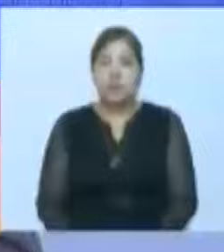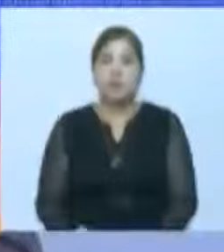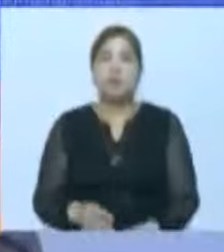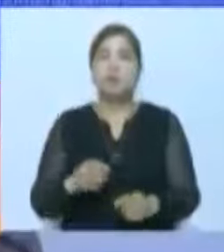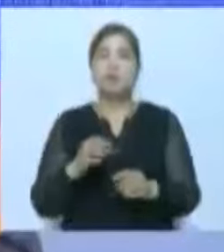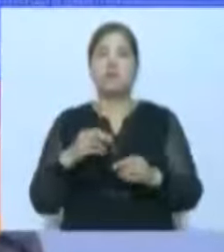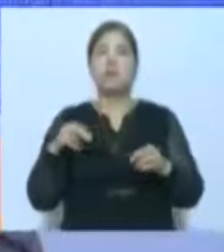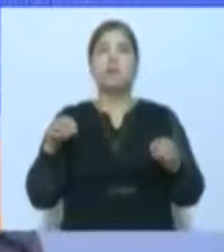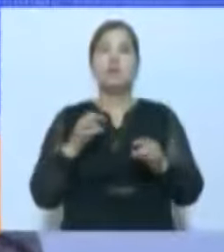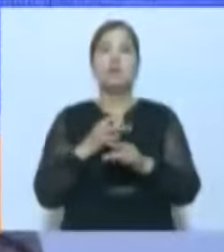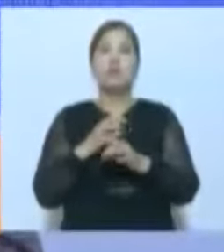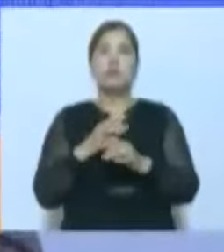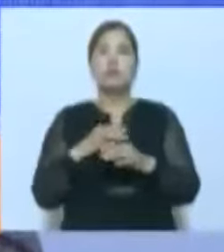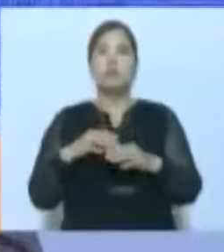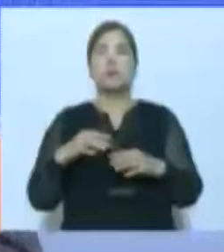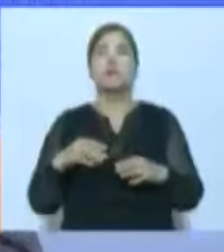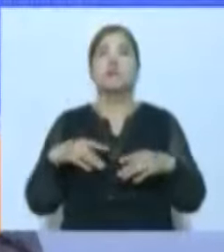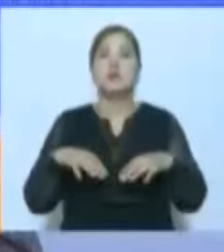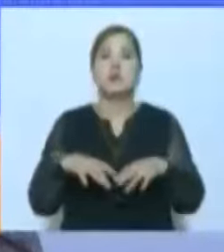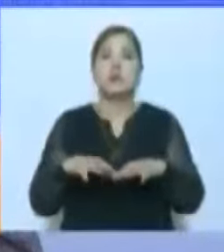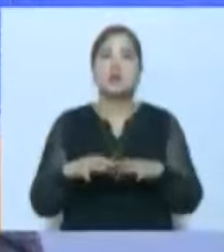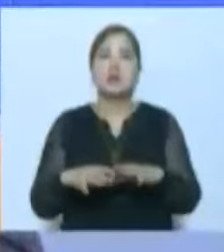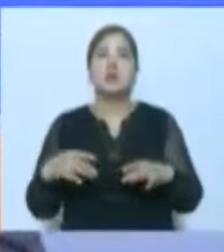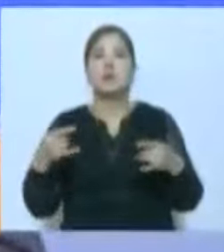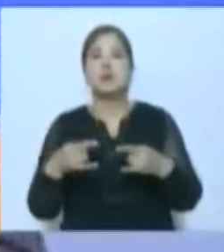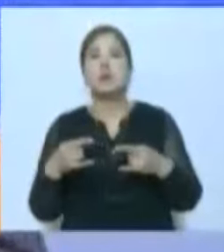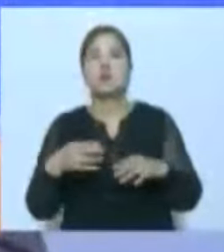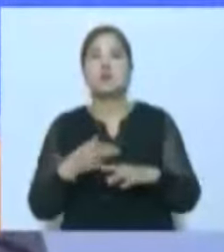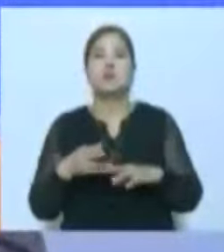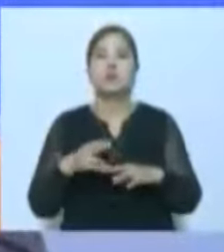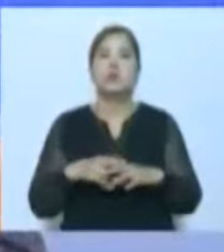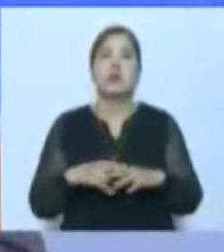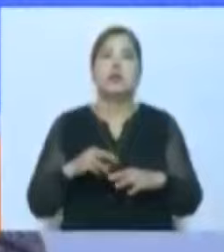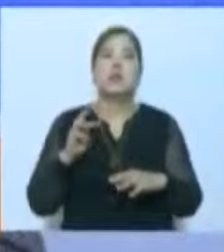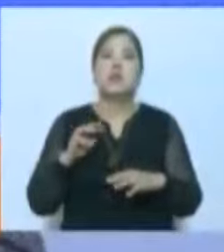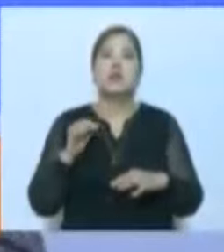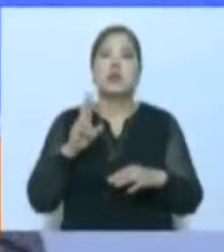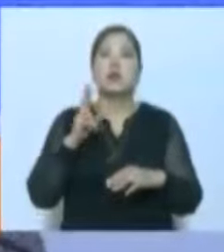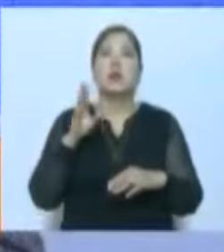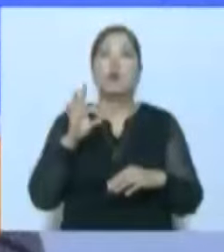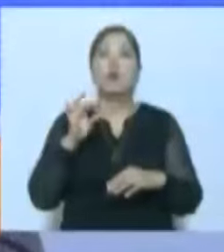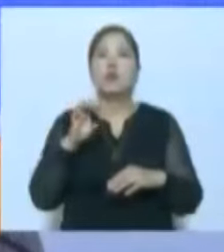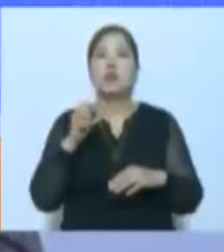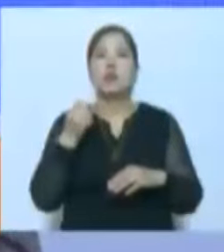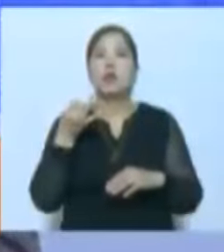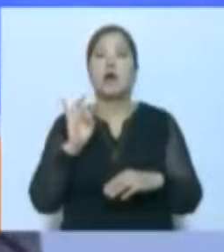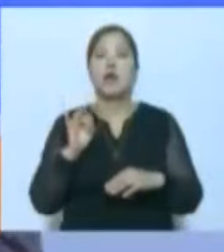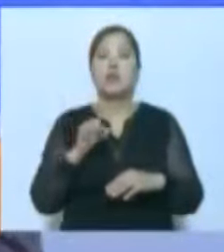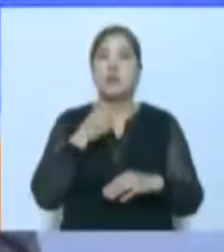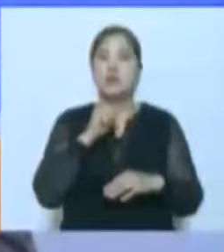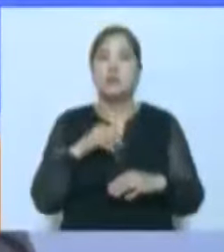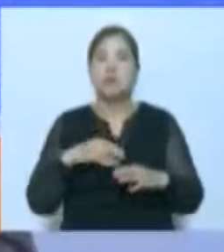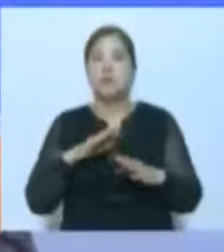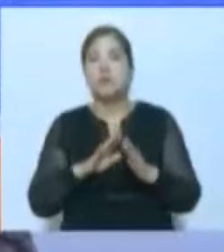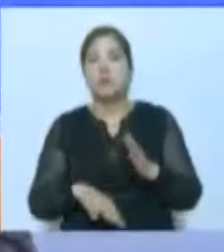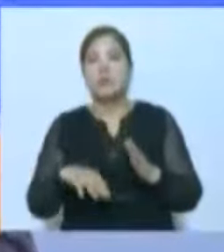Праздничное мероприятие на горе Утпан завершится церемонией передачи огня единства от потомков Муналата потомкам Кусаята. Кроме того, без внимания не